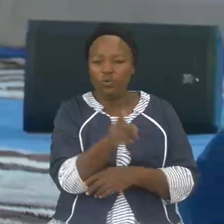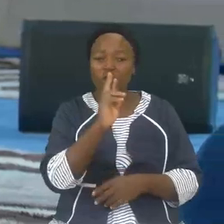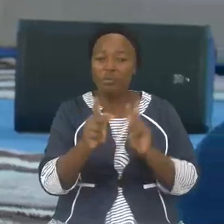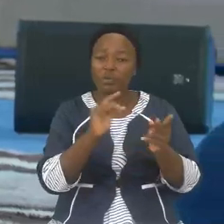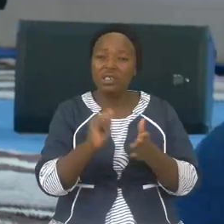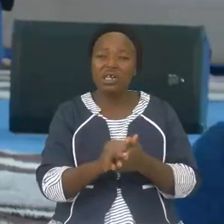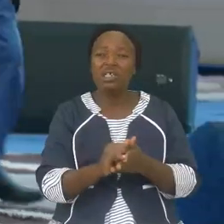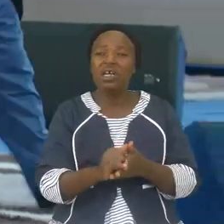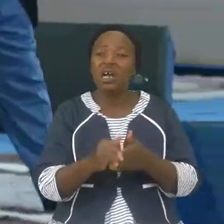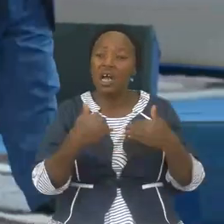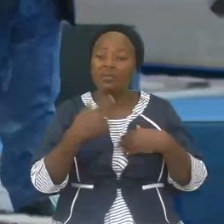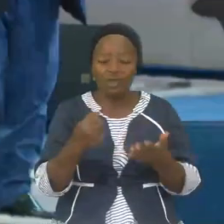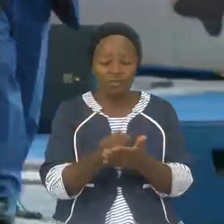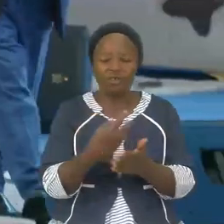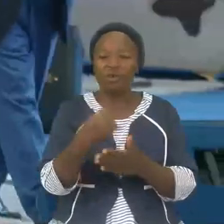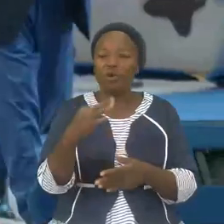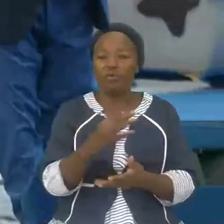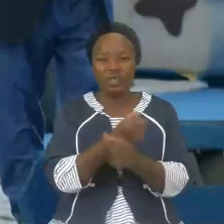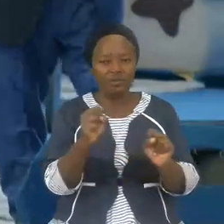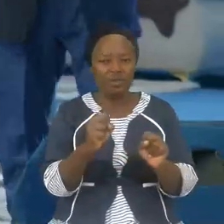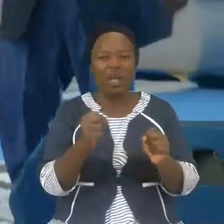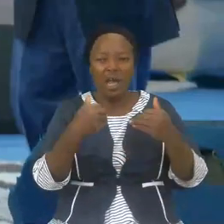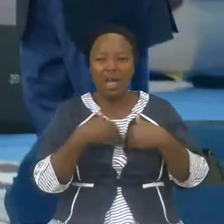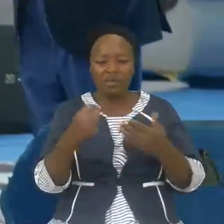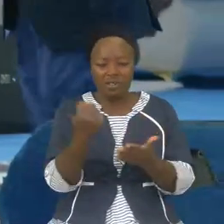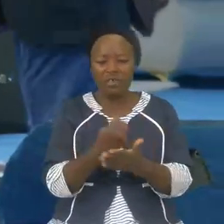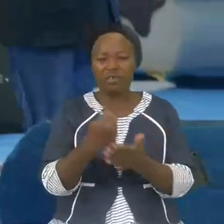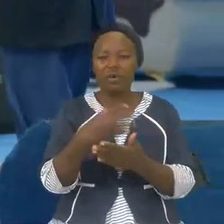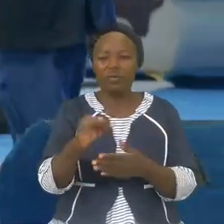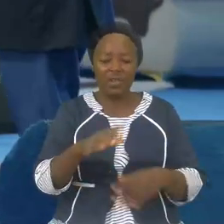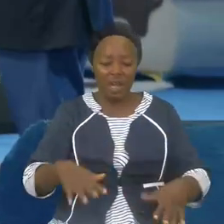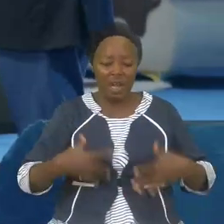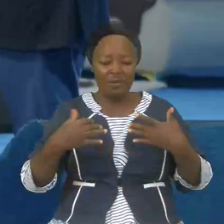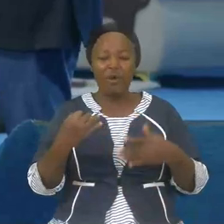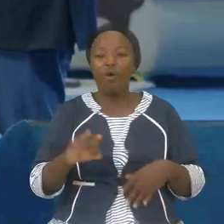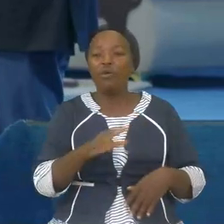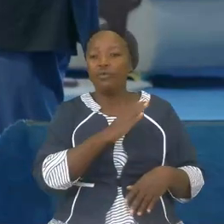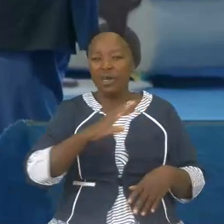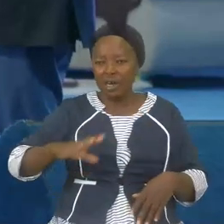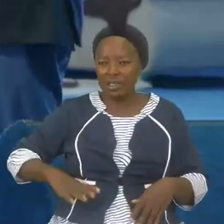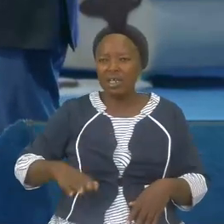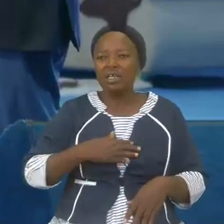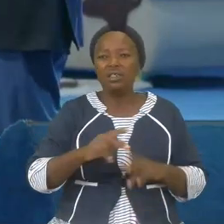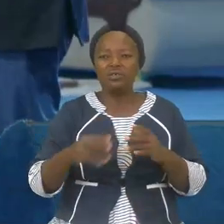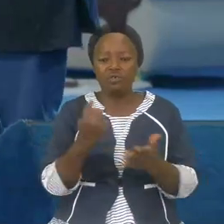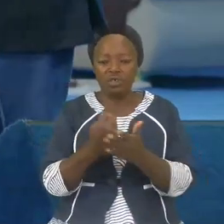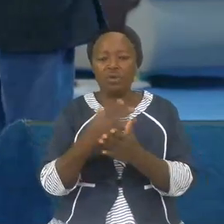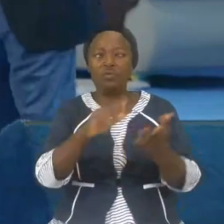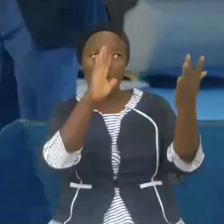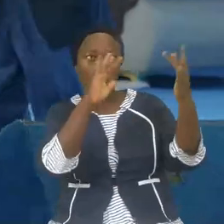qui persévère. Il y a le trésor du salut, le trésor de la vie de Christ, le trésor